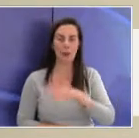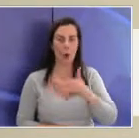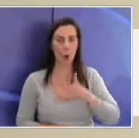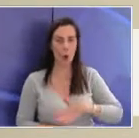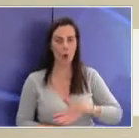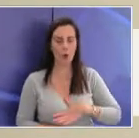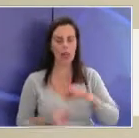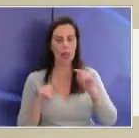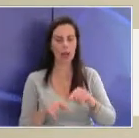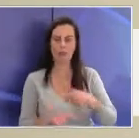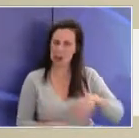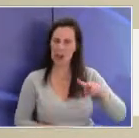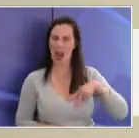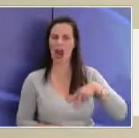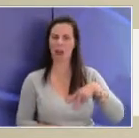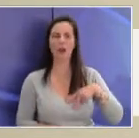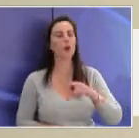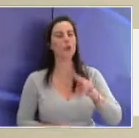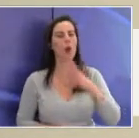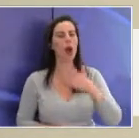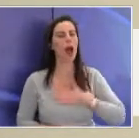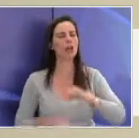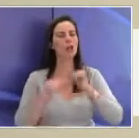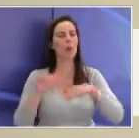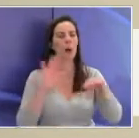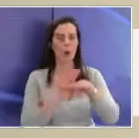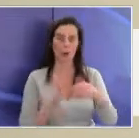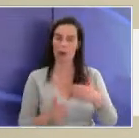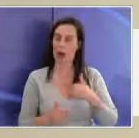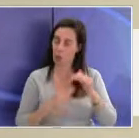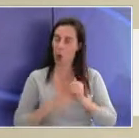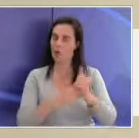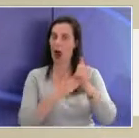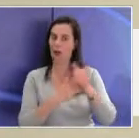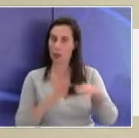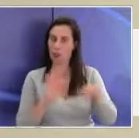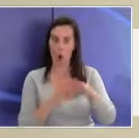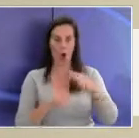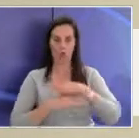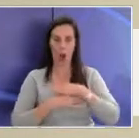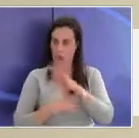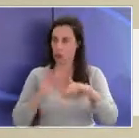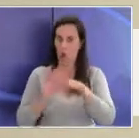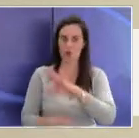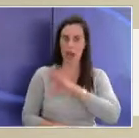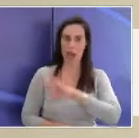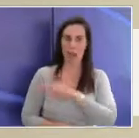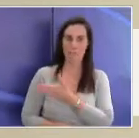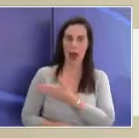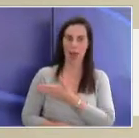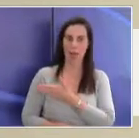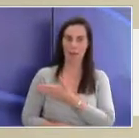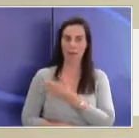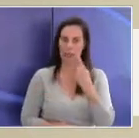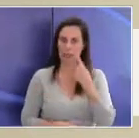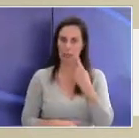רוצה למצב את עצמו כאחראי יותר, אז הוא יכול להגיד, אני תומך בחוק הזה כי אני הובלתי אותו. זה חוק שלי. זה החוק שלו. חוק שלי, הייתי שר ביטחון. אז